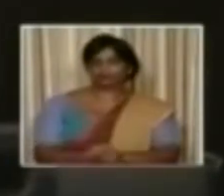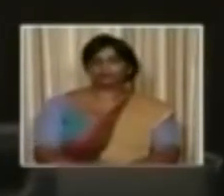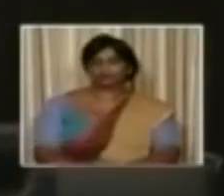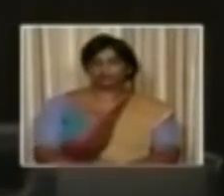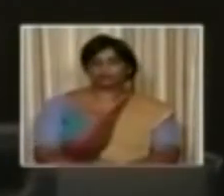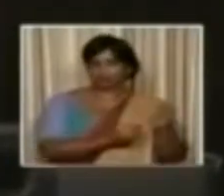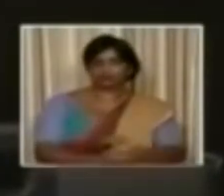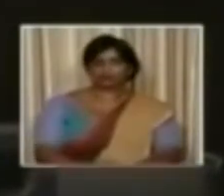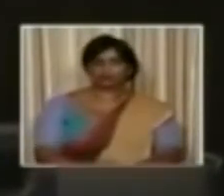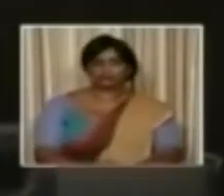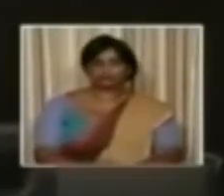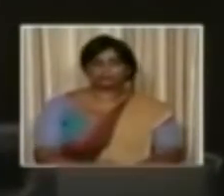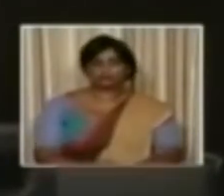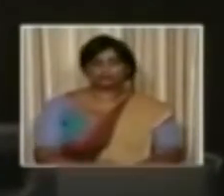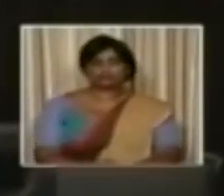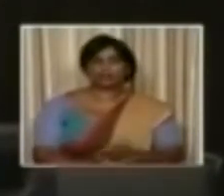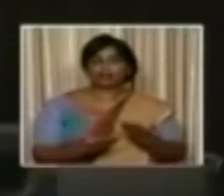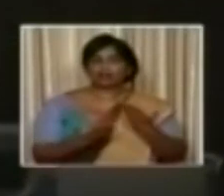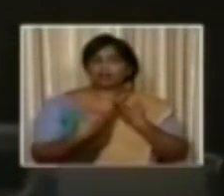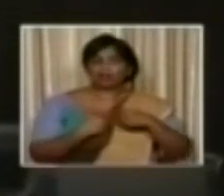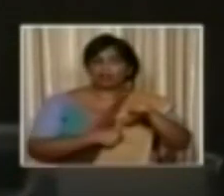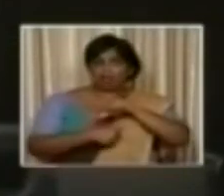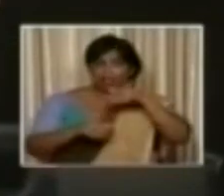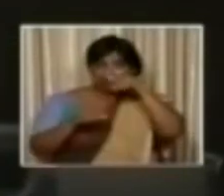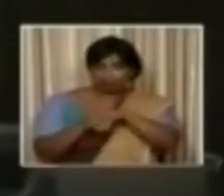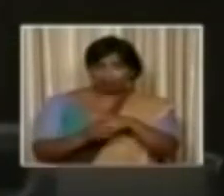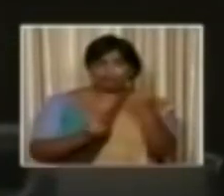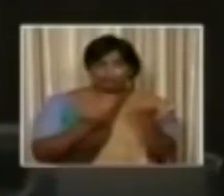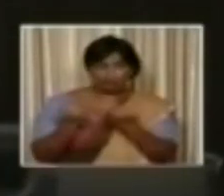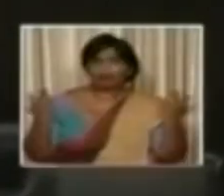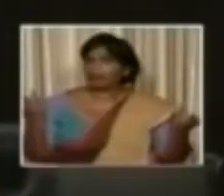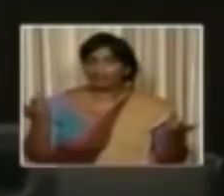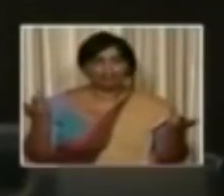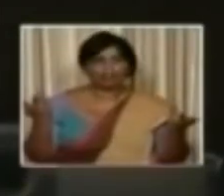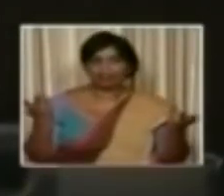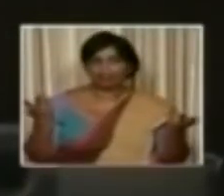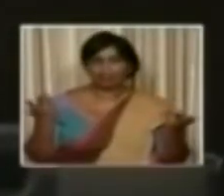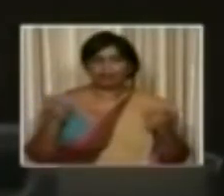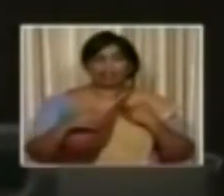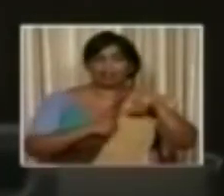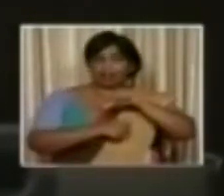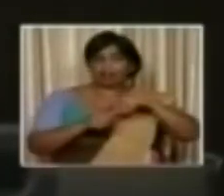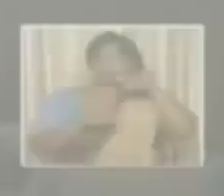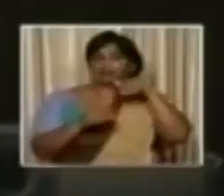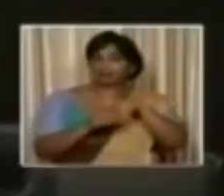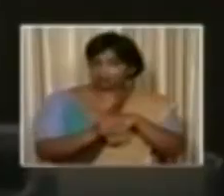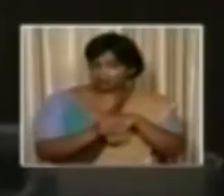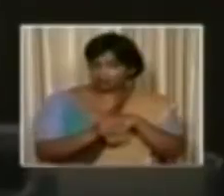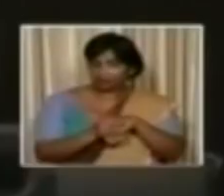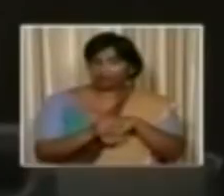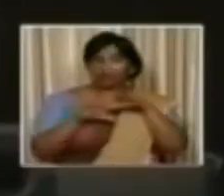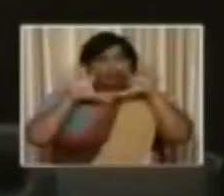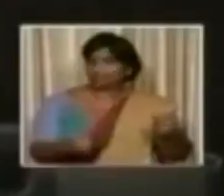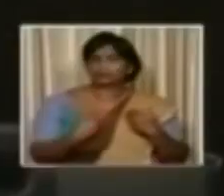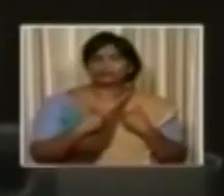எந்த தொடர்பும் இல்லை. அதற்கு ரொஷான் ரணசிங்க என்ற நபரின் உரிமையும் இல்லை. எப்படி இப்படி எழுதுவார்கள்? நான் கள்ளர்களை பிடித்துக் கொடுத்தால்